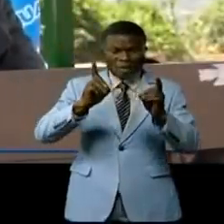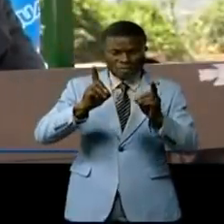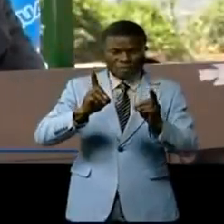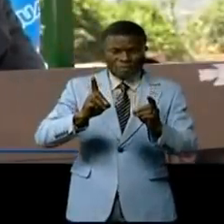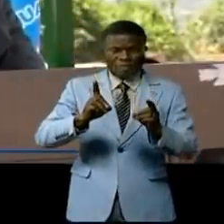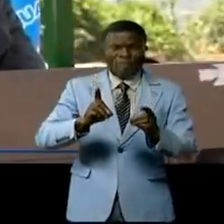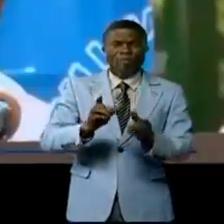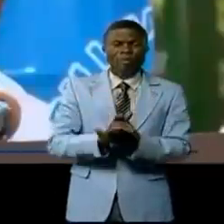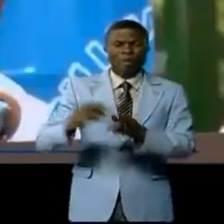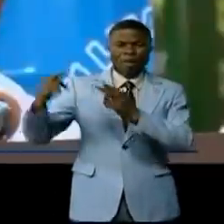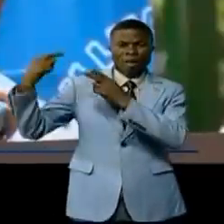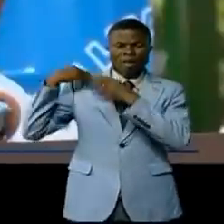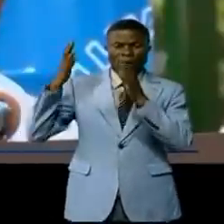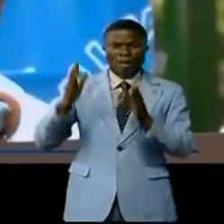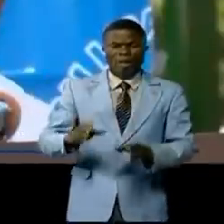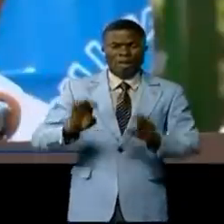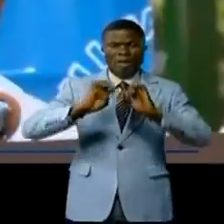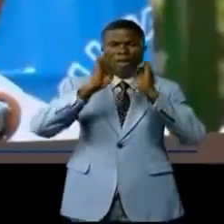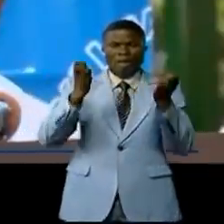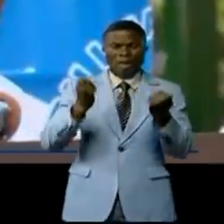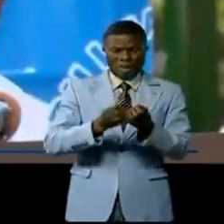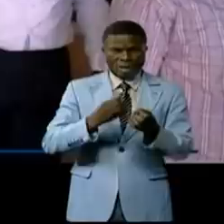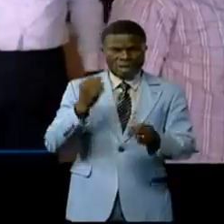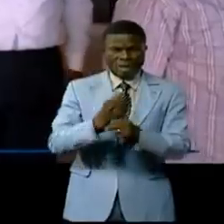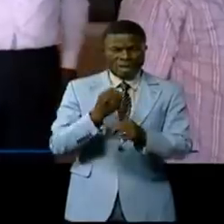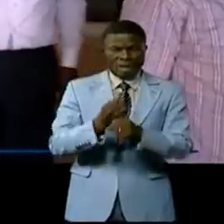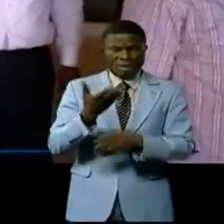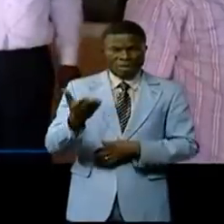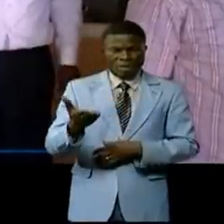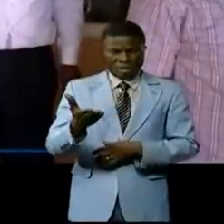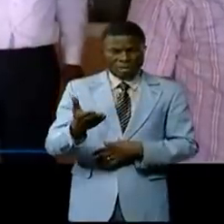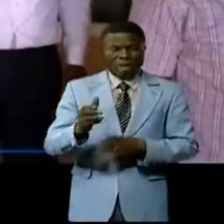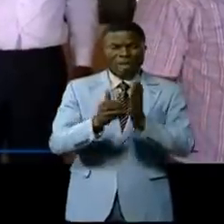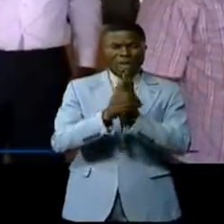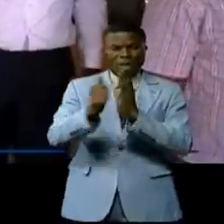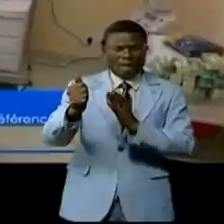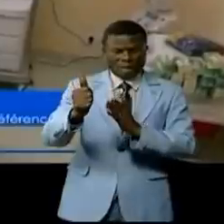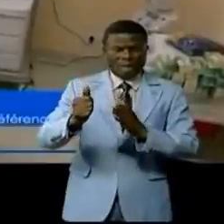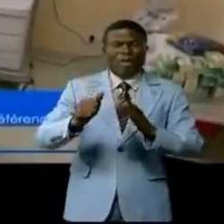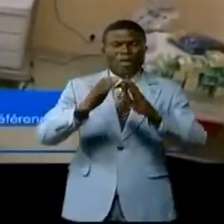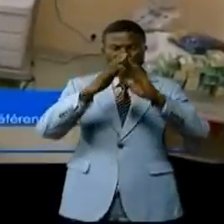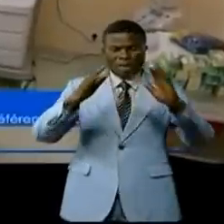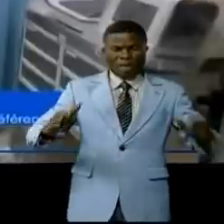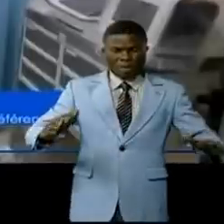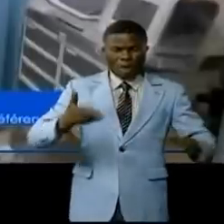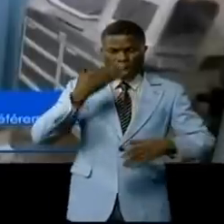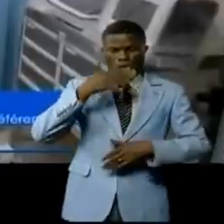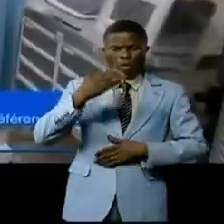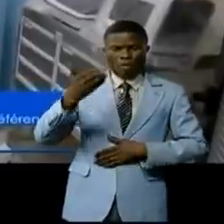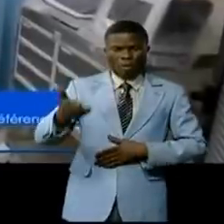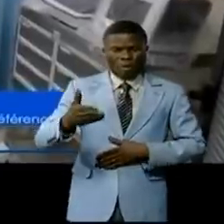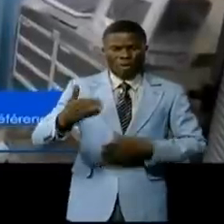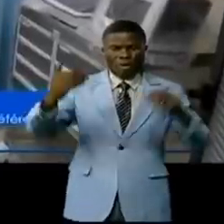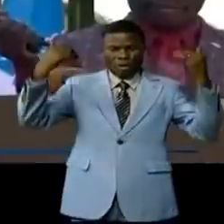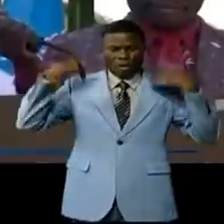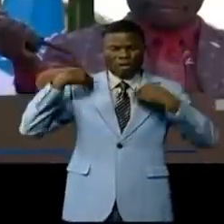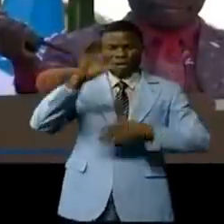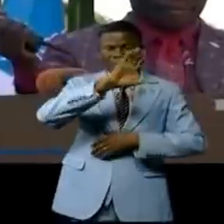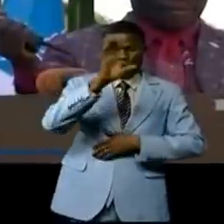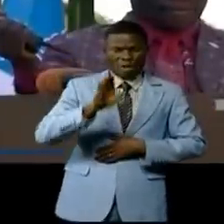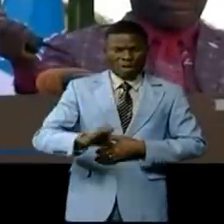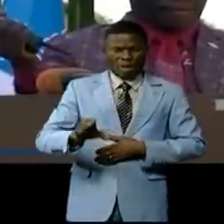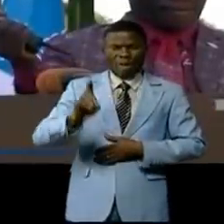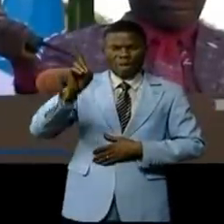du responsable de l'entreprise exécutrice sur la qualité de cette infrastructure sanitaire, l'autorité communale de